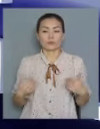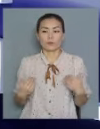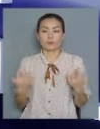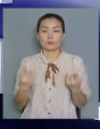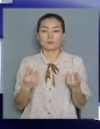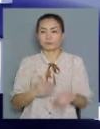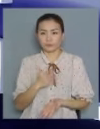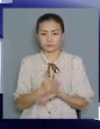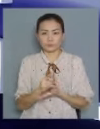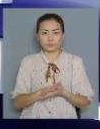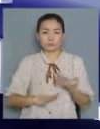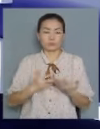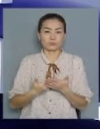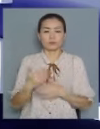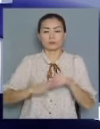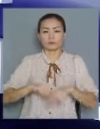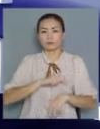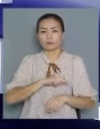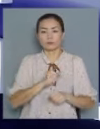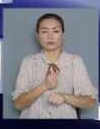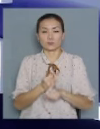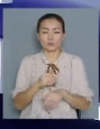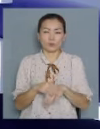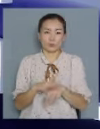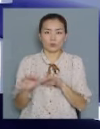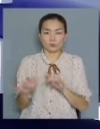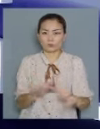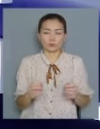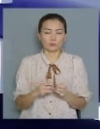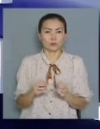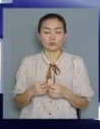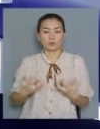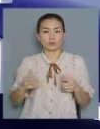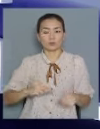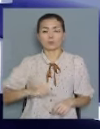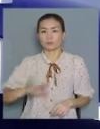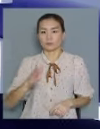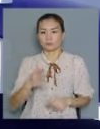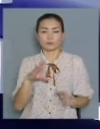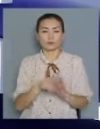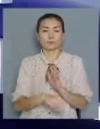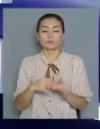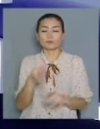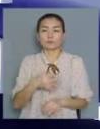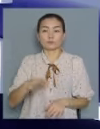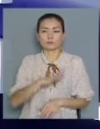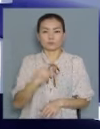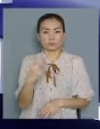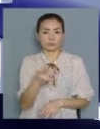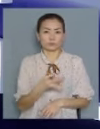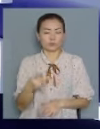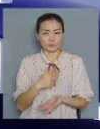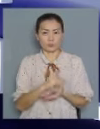үлесі де аз емес. Әлеуметтік нысандар салу мен қайырымдылық шараларына үнемі атсалысып келеді. Оған себеп облысымыздың 3